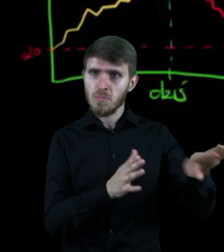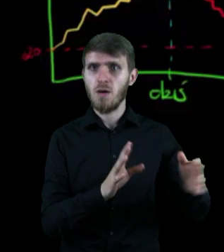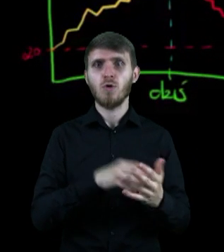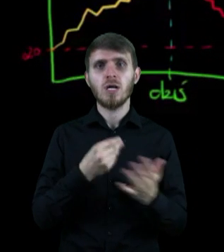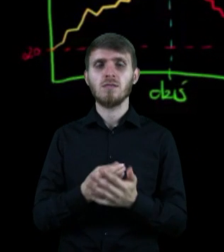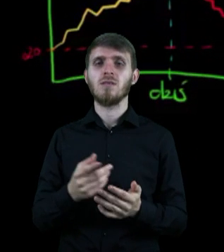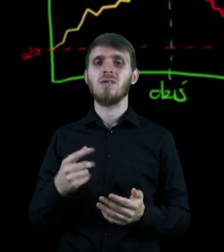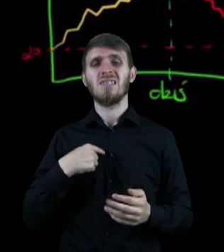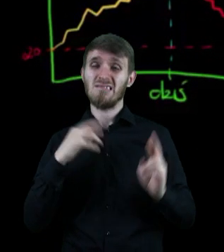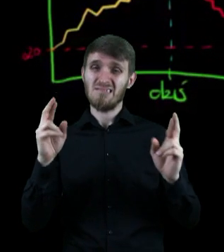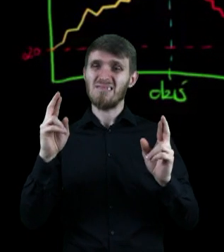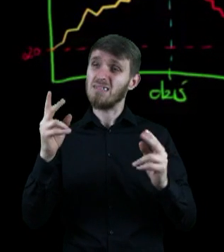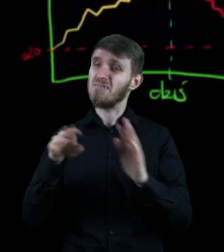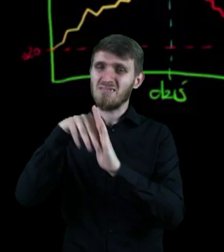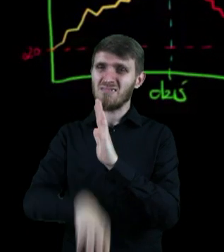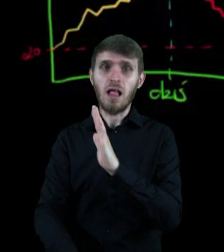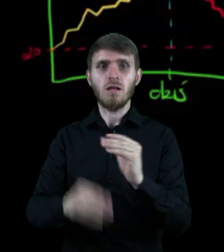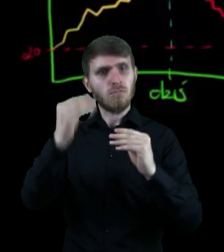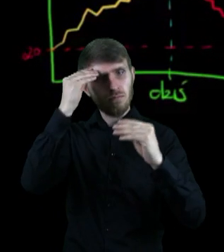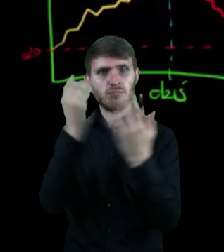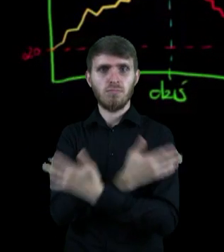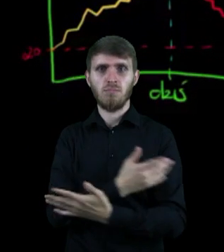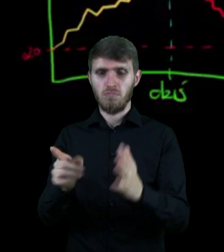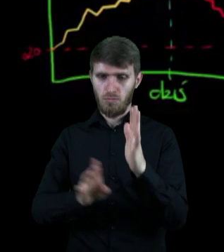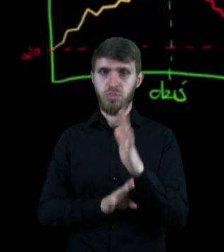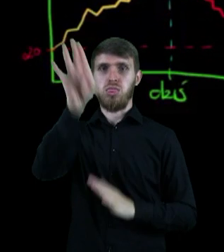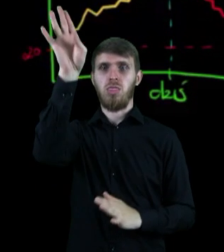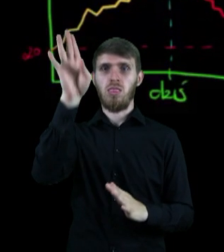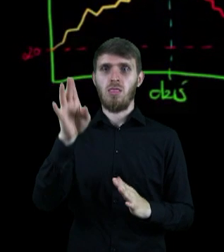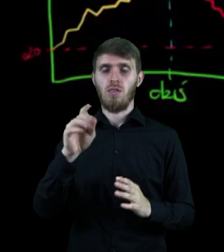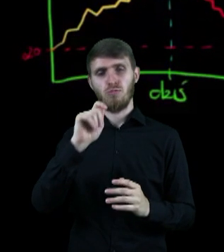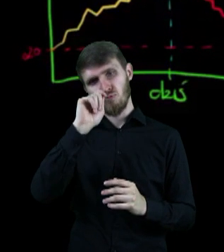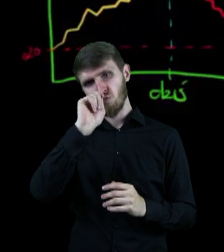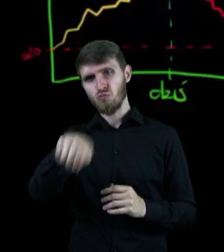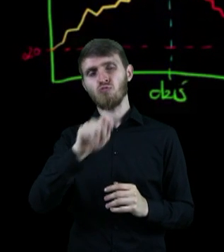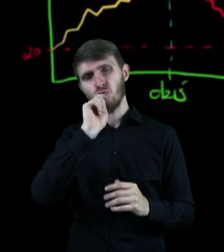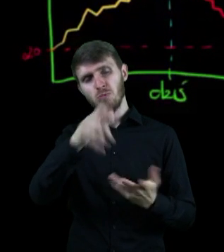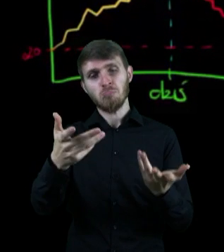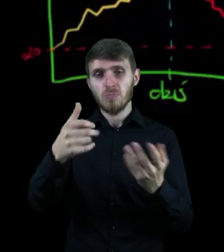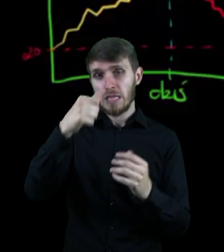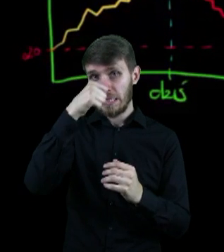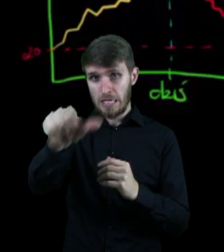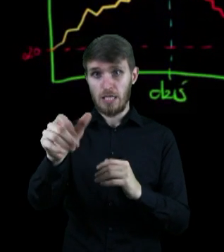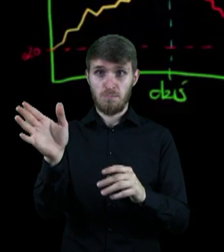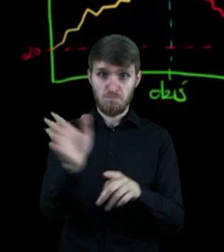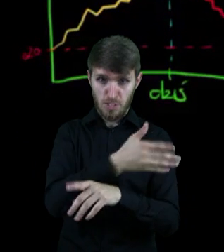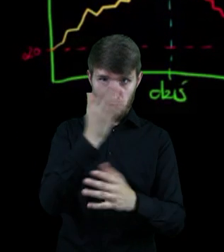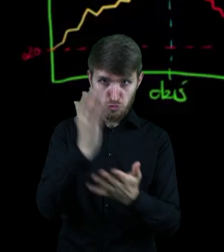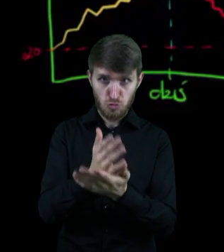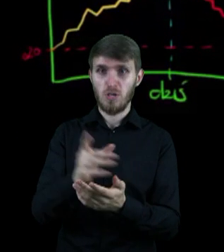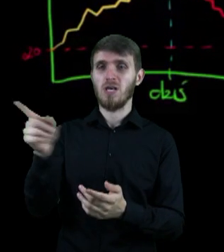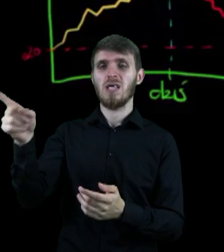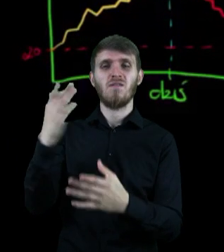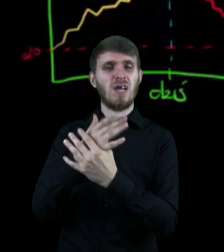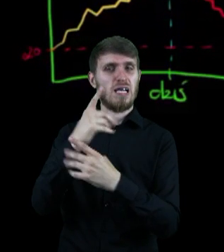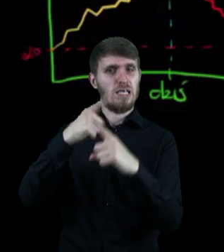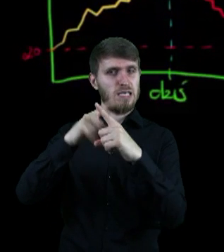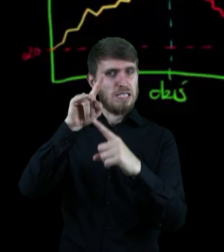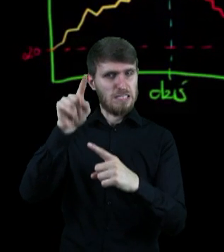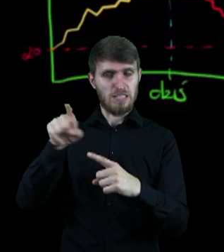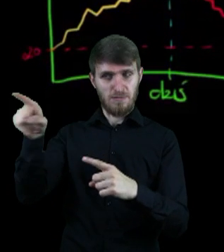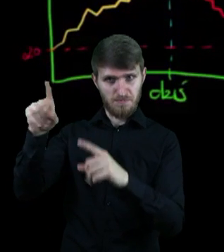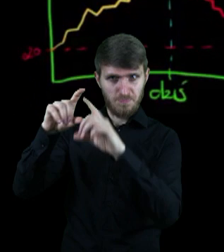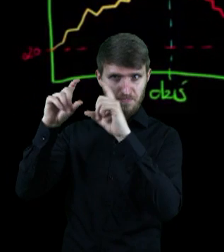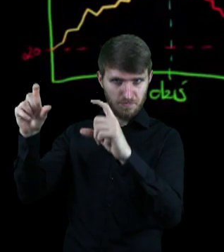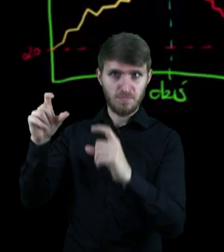No dobrze, a teraz, co jeżeli nasz pożądany scenariusz się nie zrealizował i